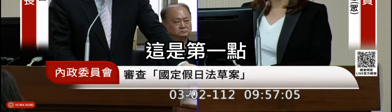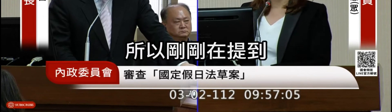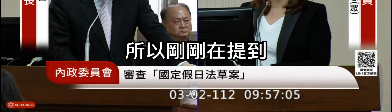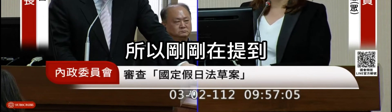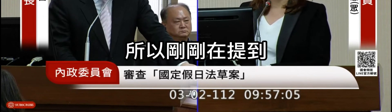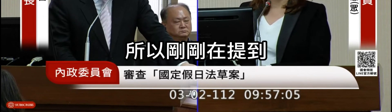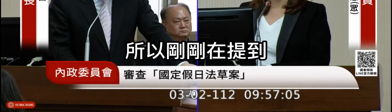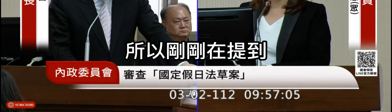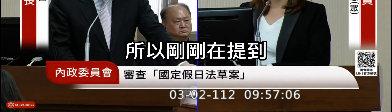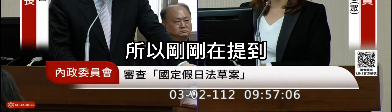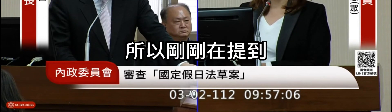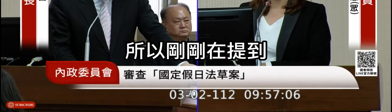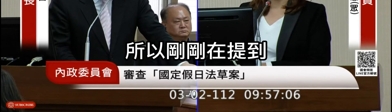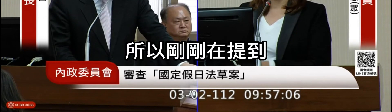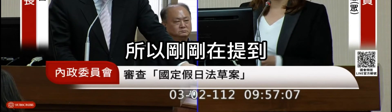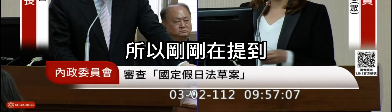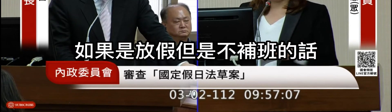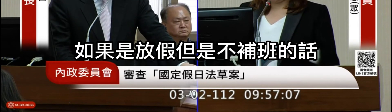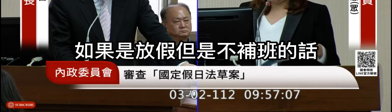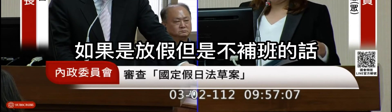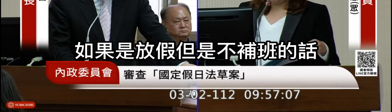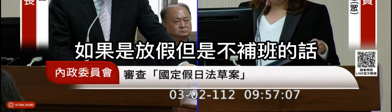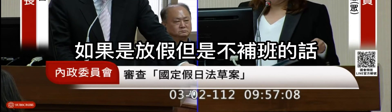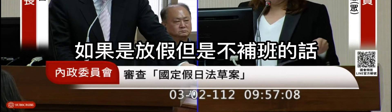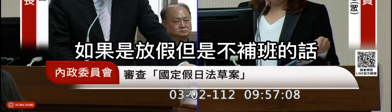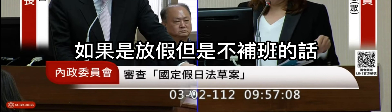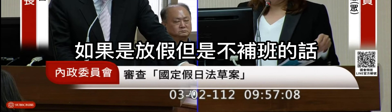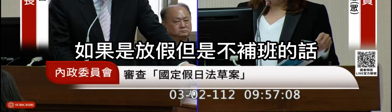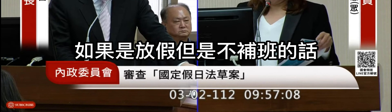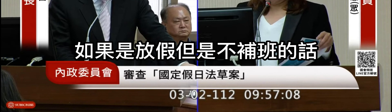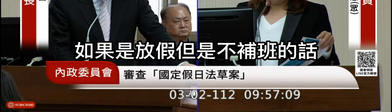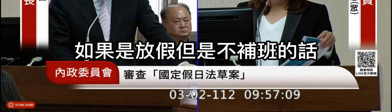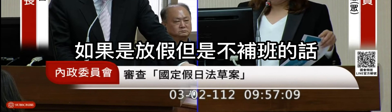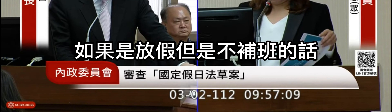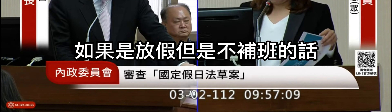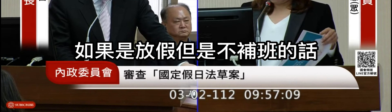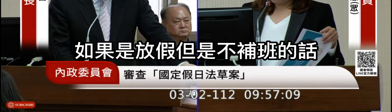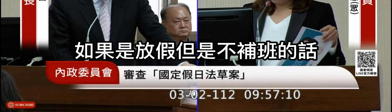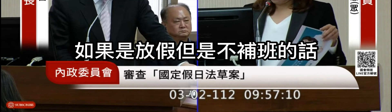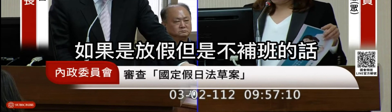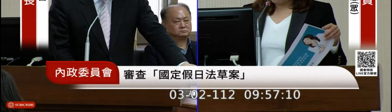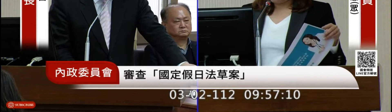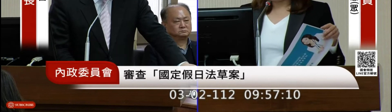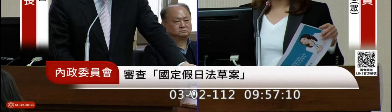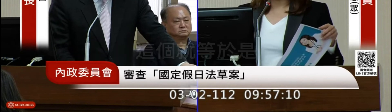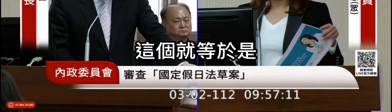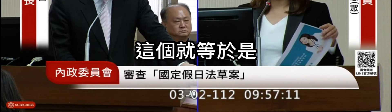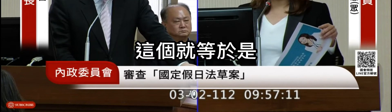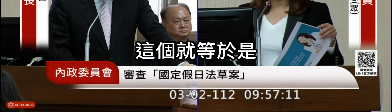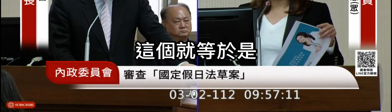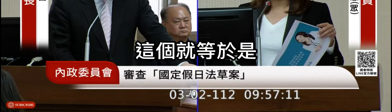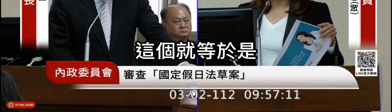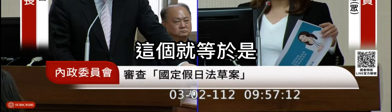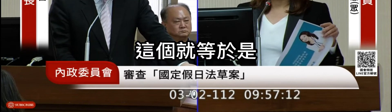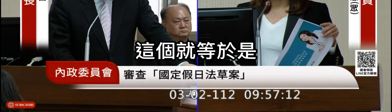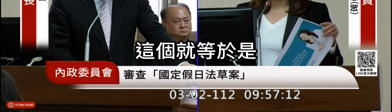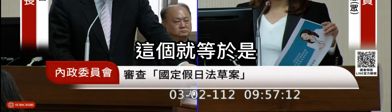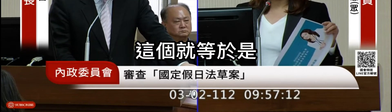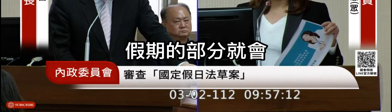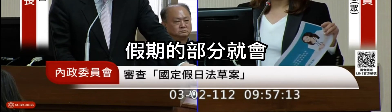点。所以刚刚在提到，如果是放假但是不补班的话，这个就等于